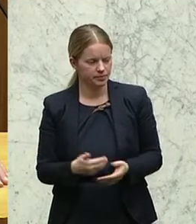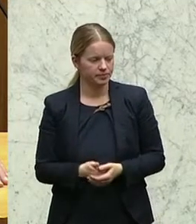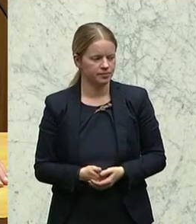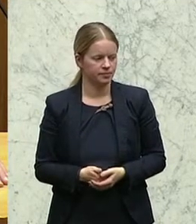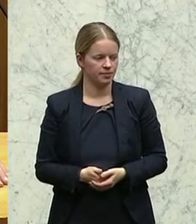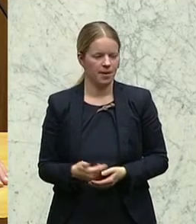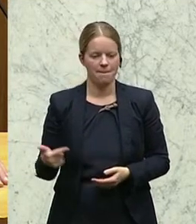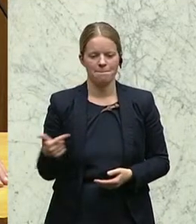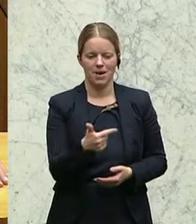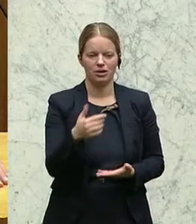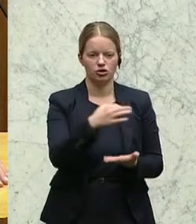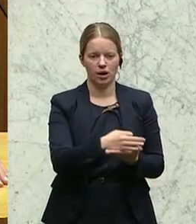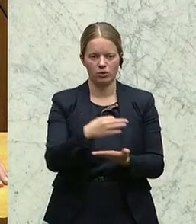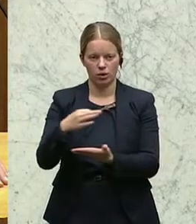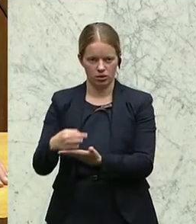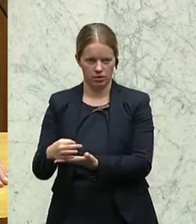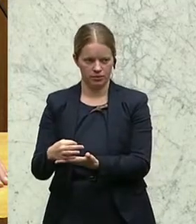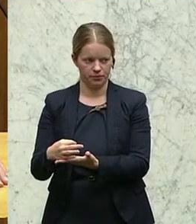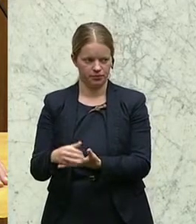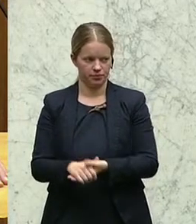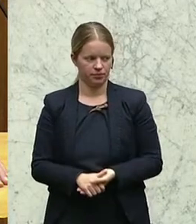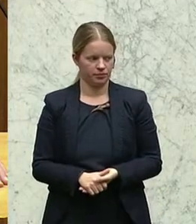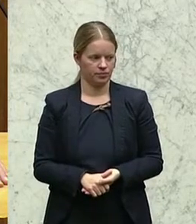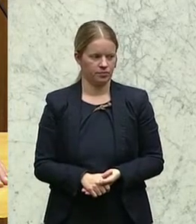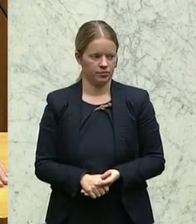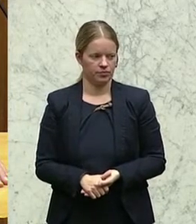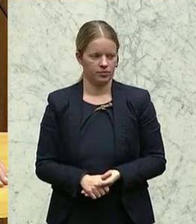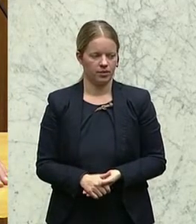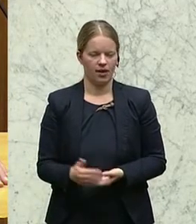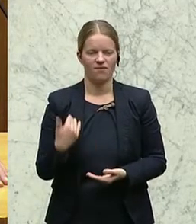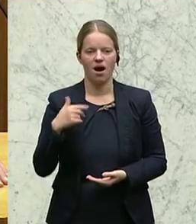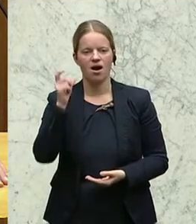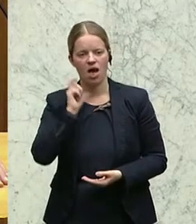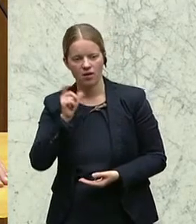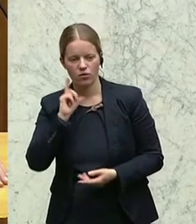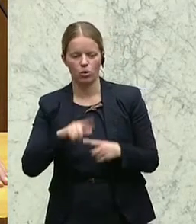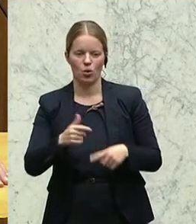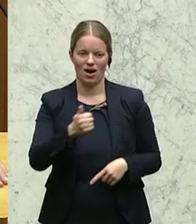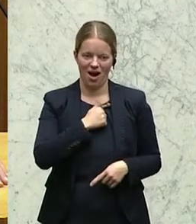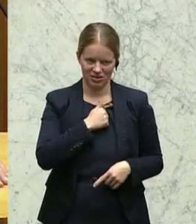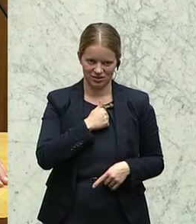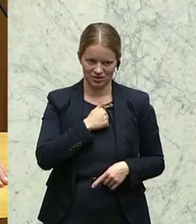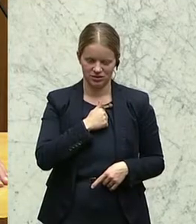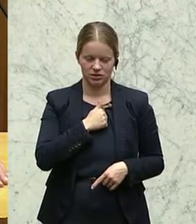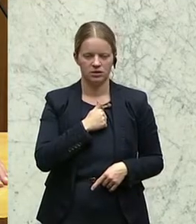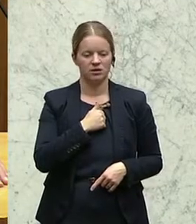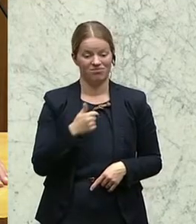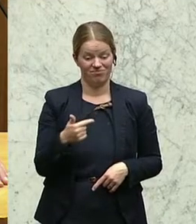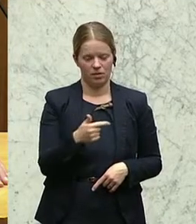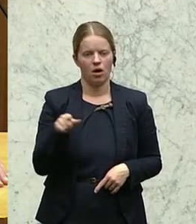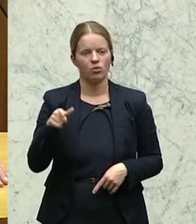wurden die beiden Standorte, es hat nämlich neben Zweigstellen Klagenfurt und Graz vom Rechnungshof